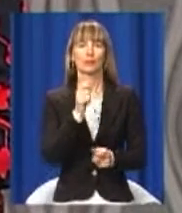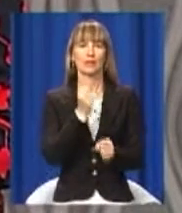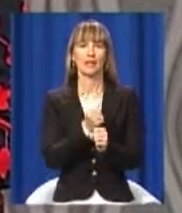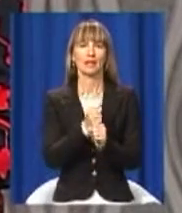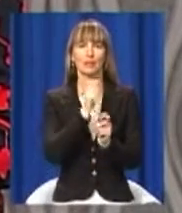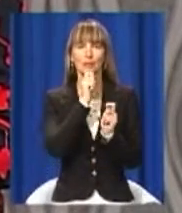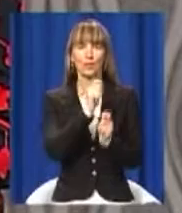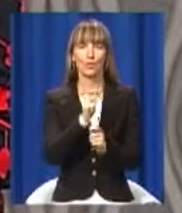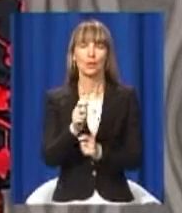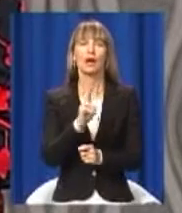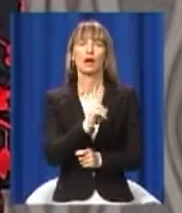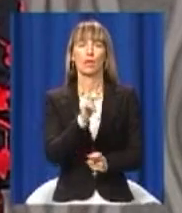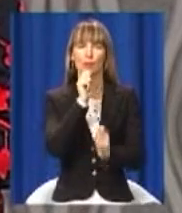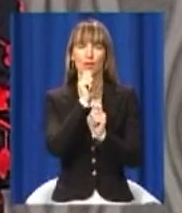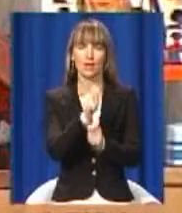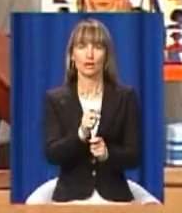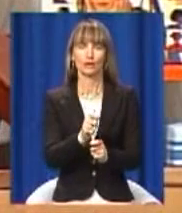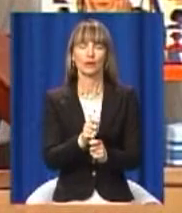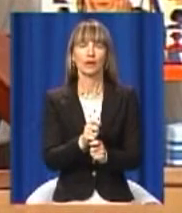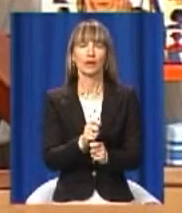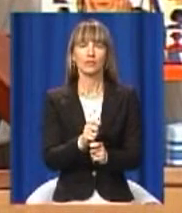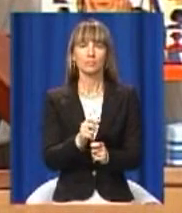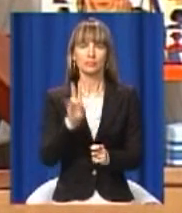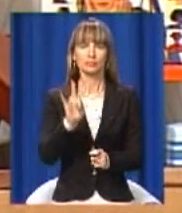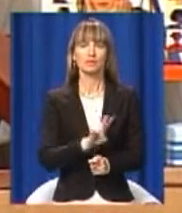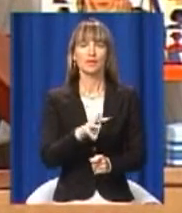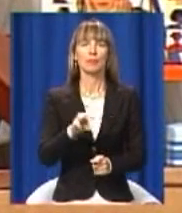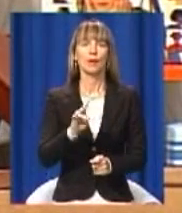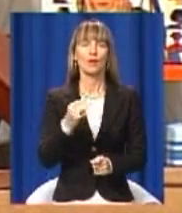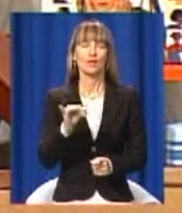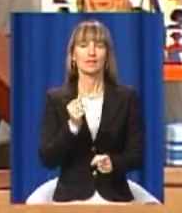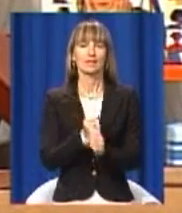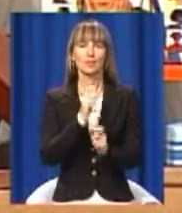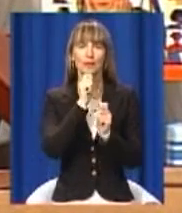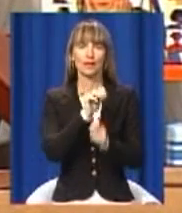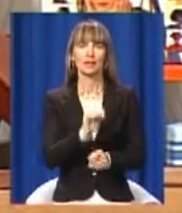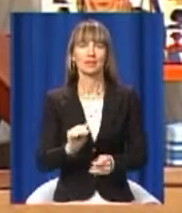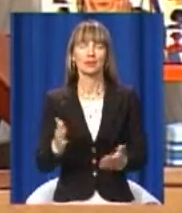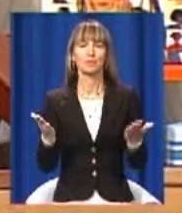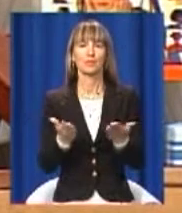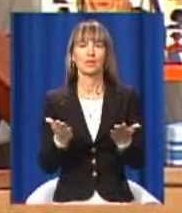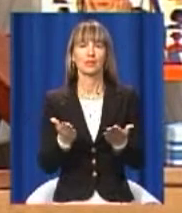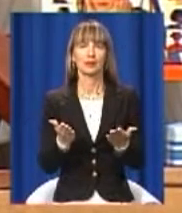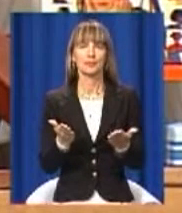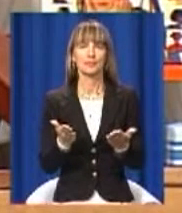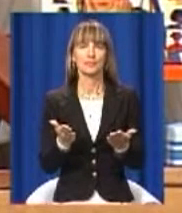подарунки, і кому він дарує подарунки? Святий Миколай дарує подарунки дітям,